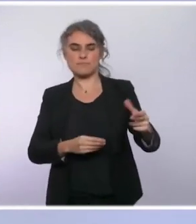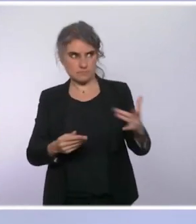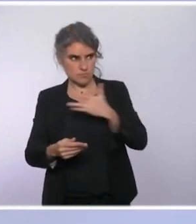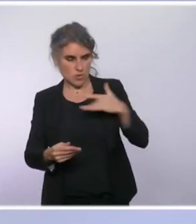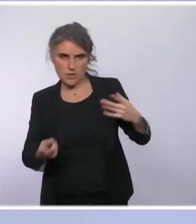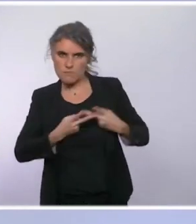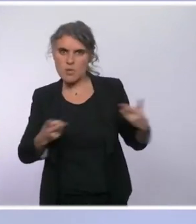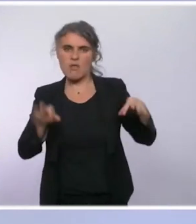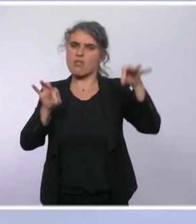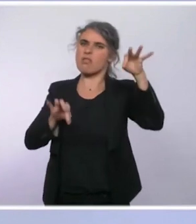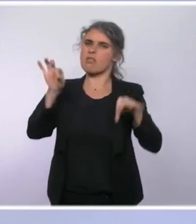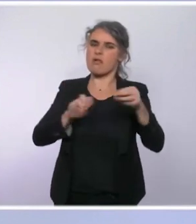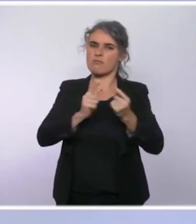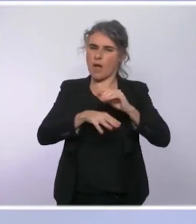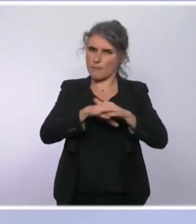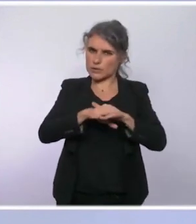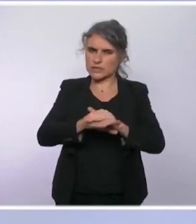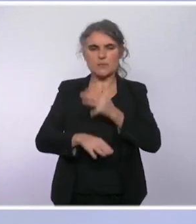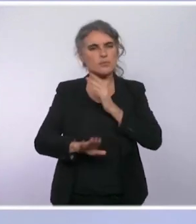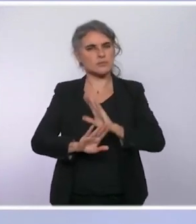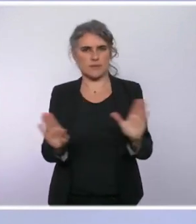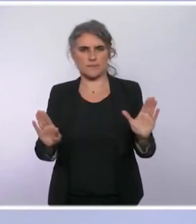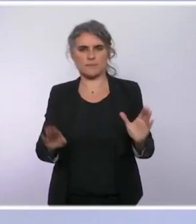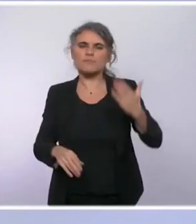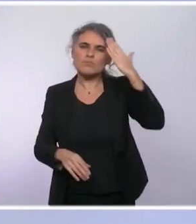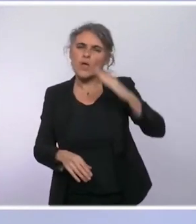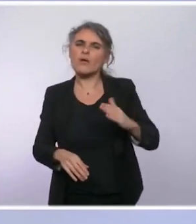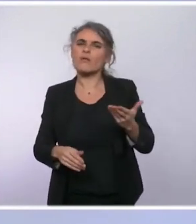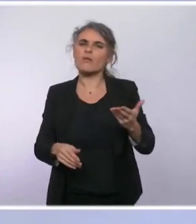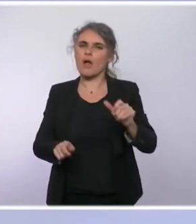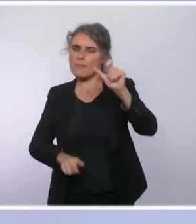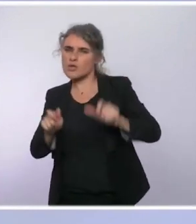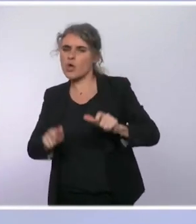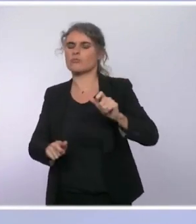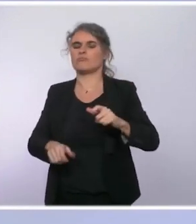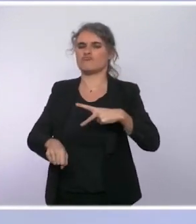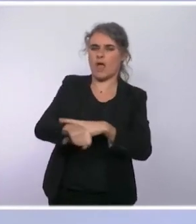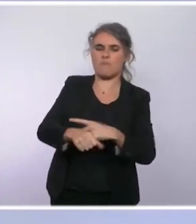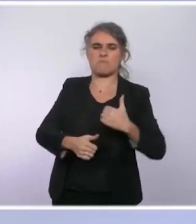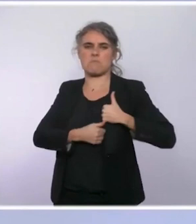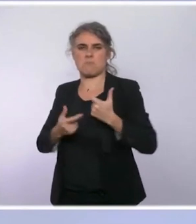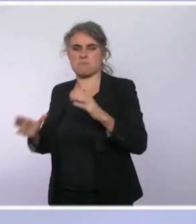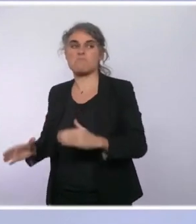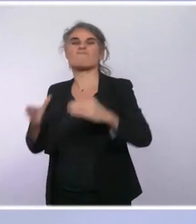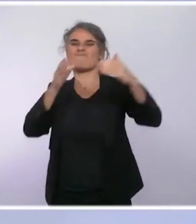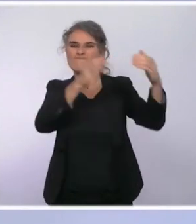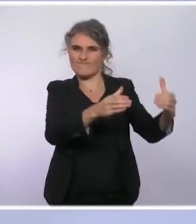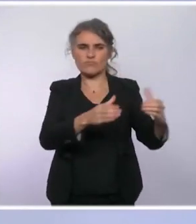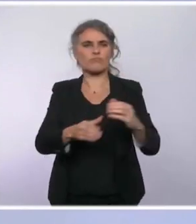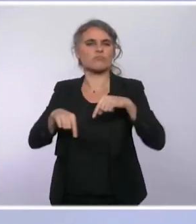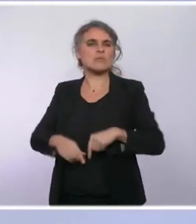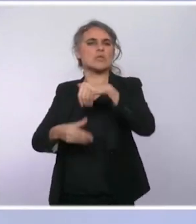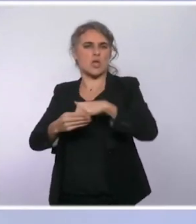à des fins politiques. Vous le savez, nous avons envoyé des moyens de sécurité supplémentaires, cela a été annoncé par Gérald